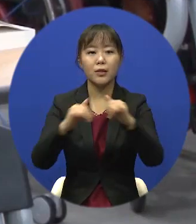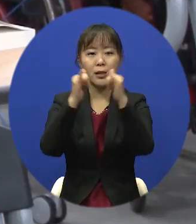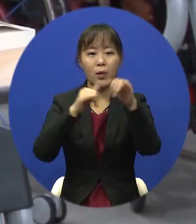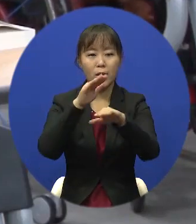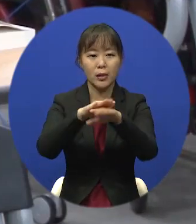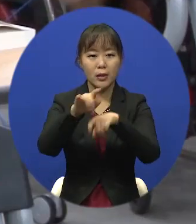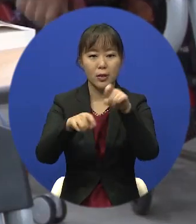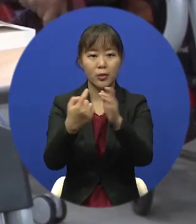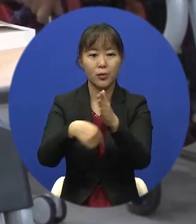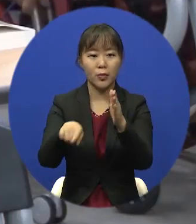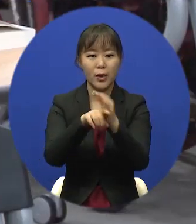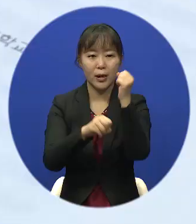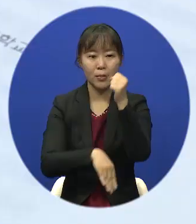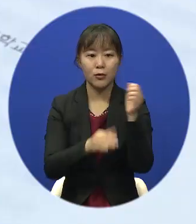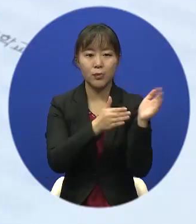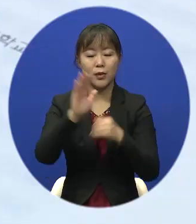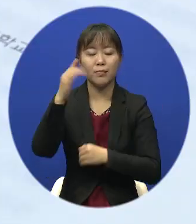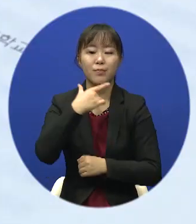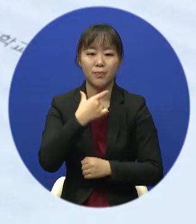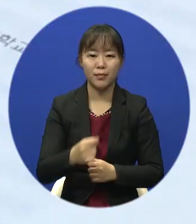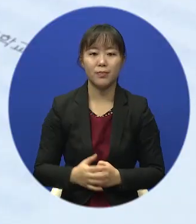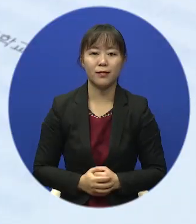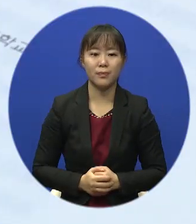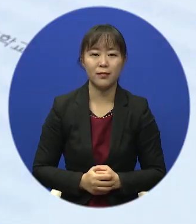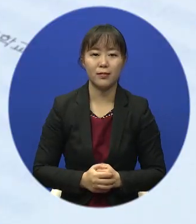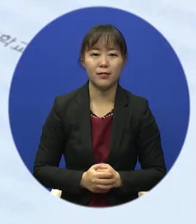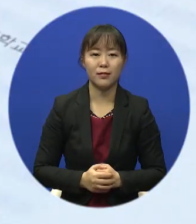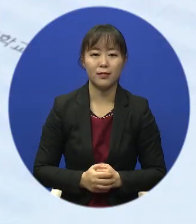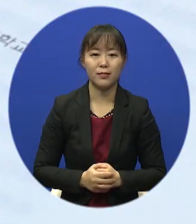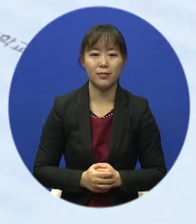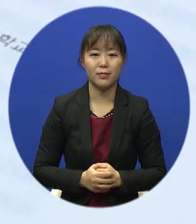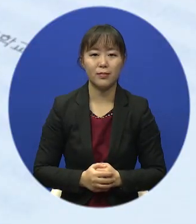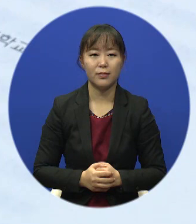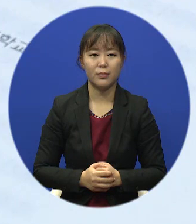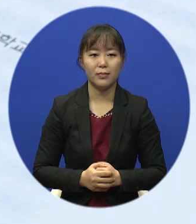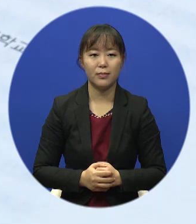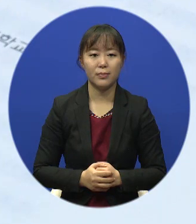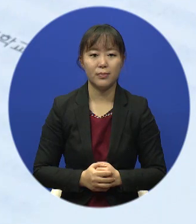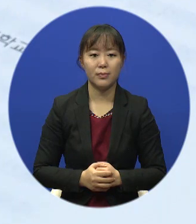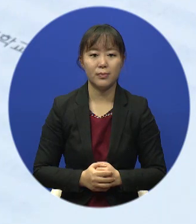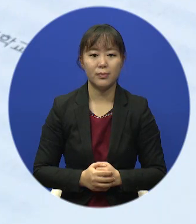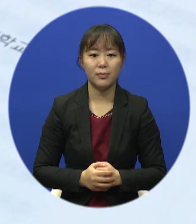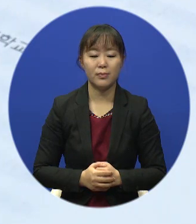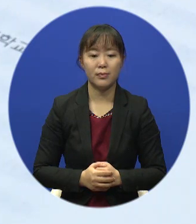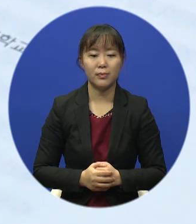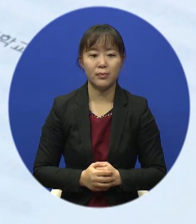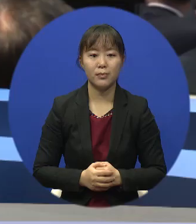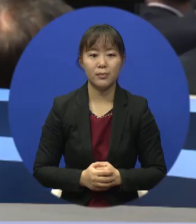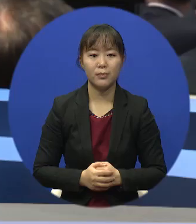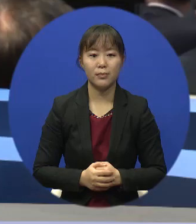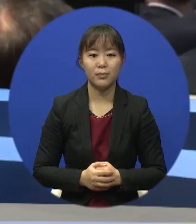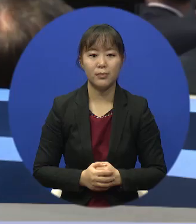기틀이 마련되기를 바랍니다. 복지TV 뉴스 손자희입니다.